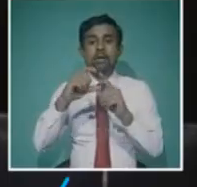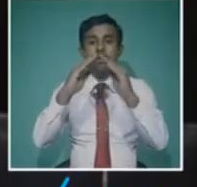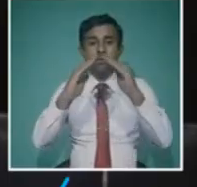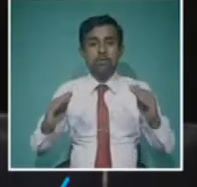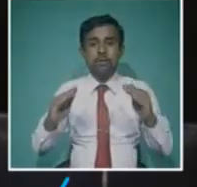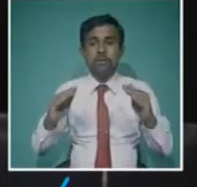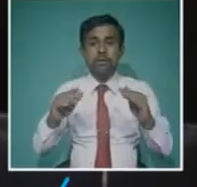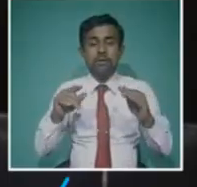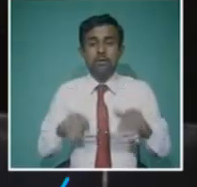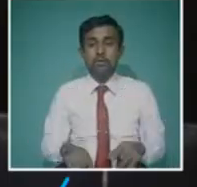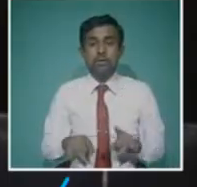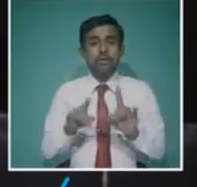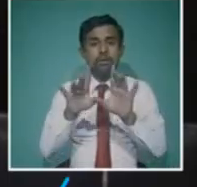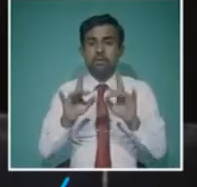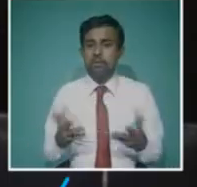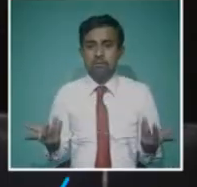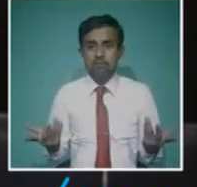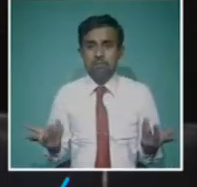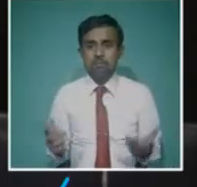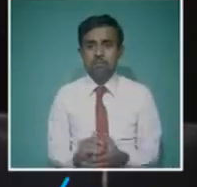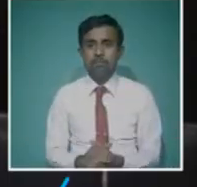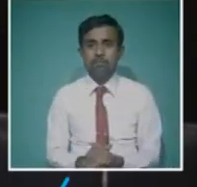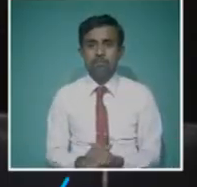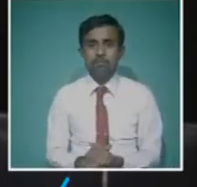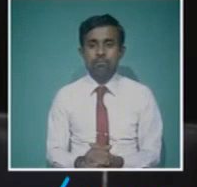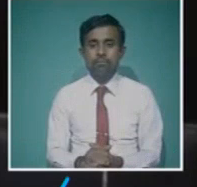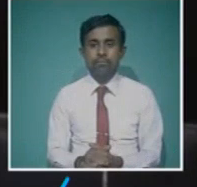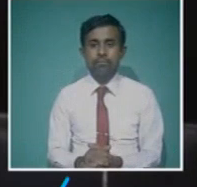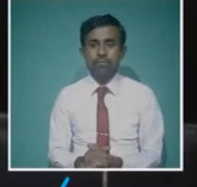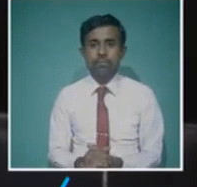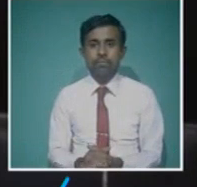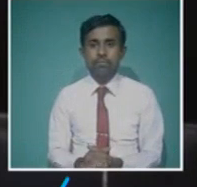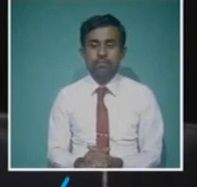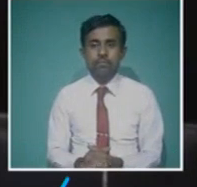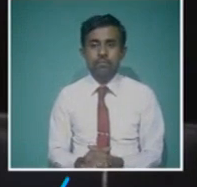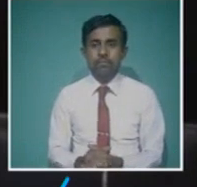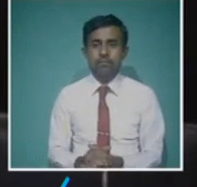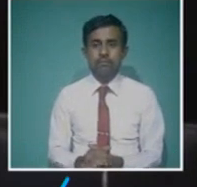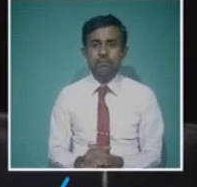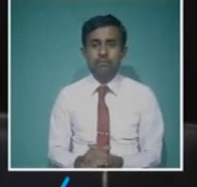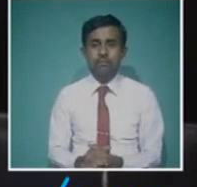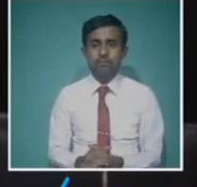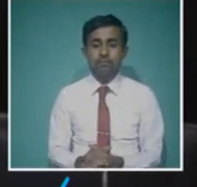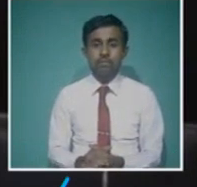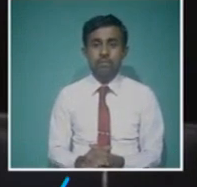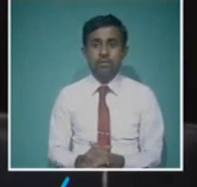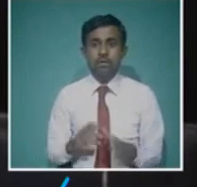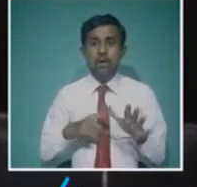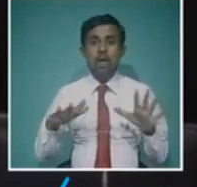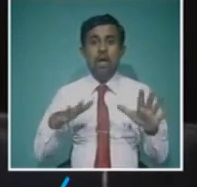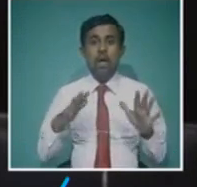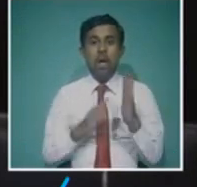ලබන වසරේ සිට පළමු ශ්‍රේණියේ සිසුන් සඳහා භාවිතයෙන් ඉංග්‍රීසි භාෂාව ඉගැන්වීමට කටයුතු කරන බව අධ්‍යාපන අමාත්‍ය සුසිල් ප්‍රේමජයන්ත